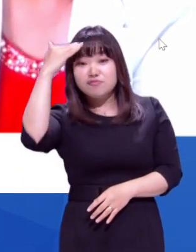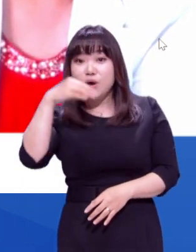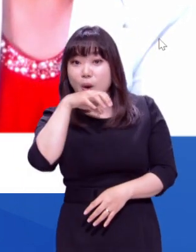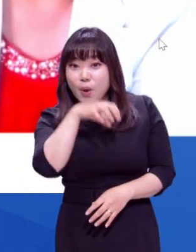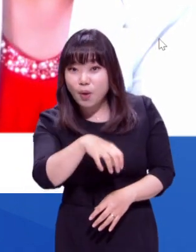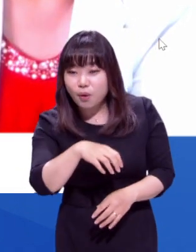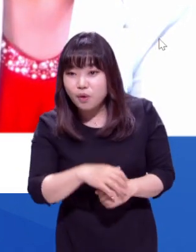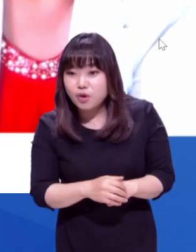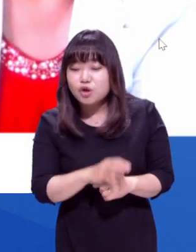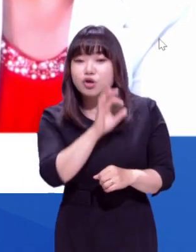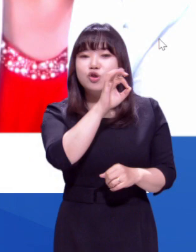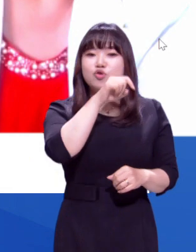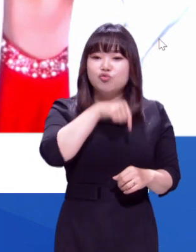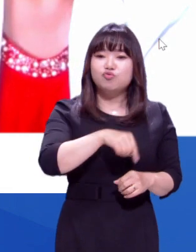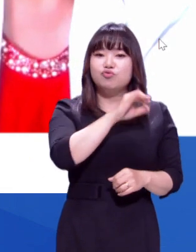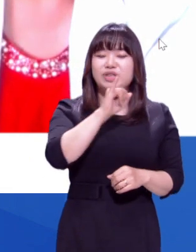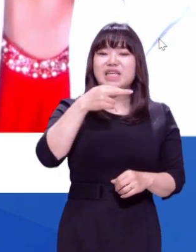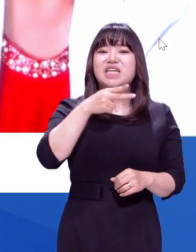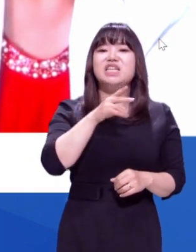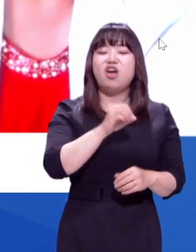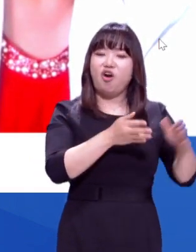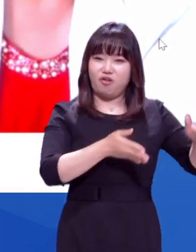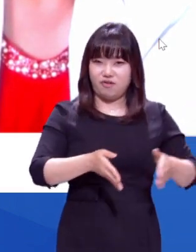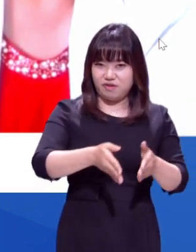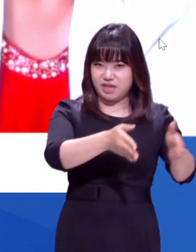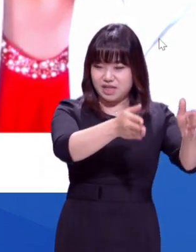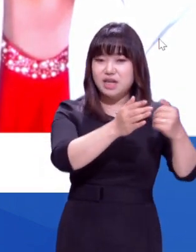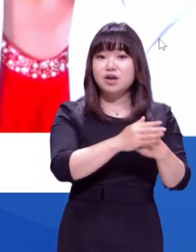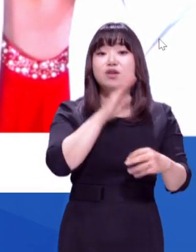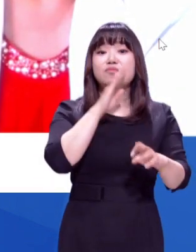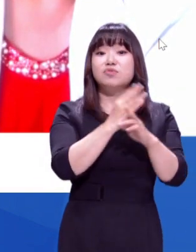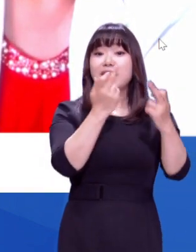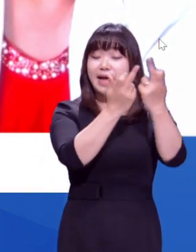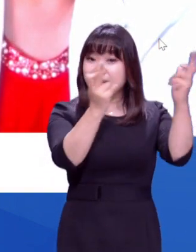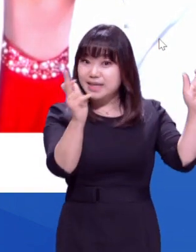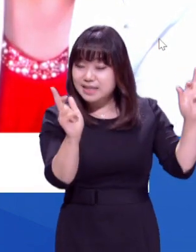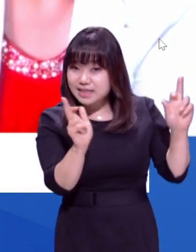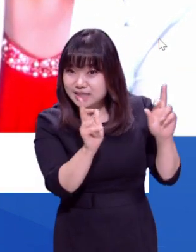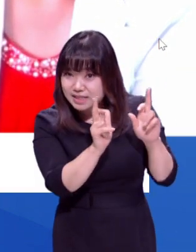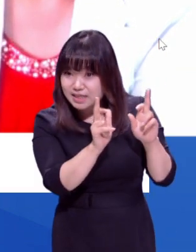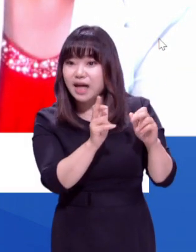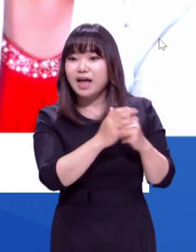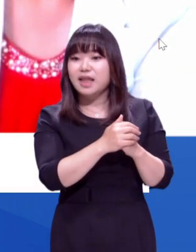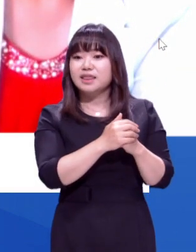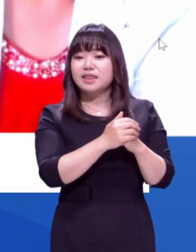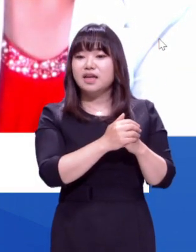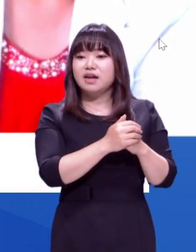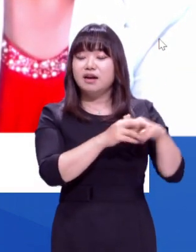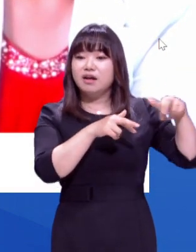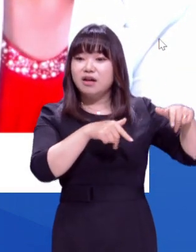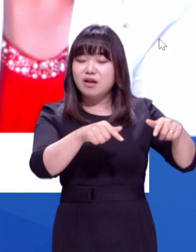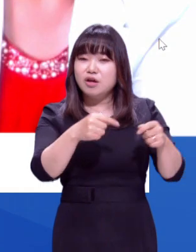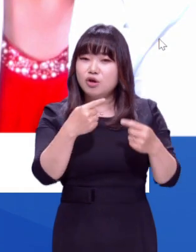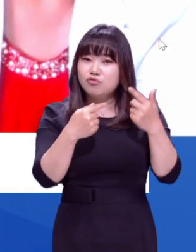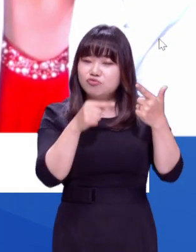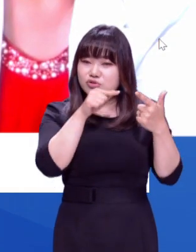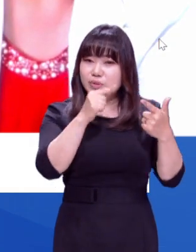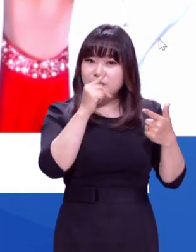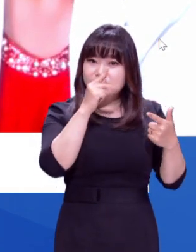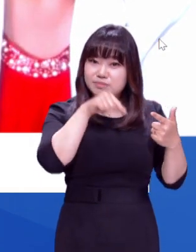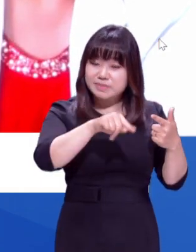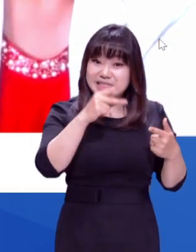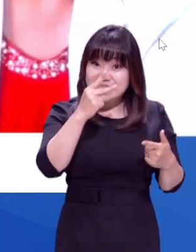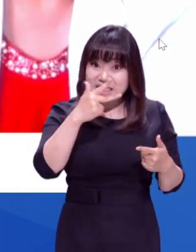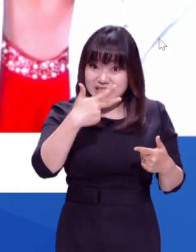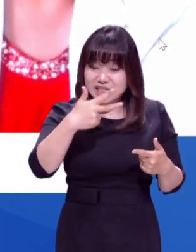구간이 우이령길입니다. 우이령길은 북한산을 가로지르는 코스로 거리는 총